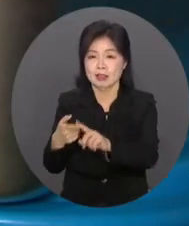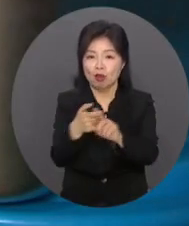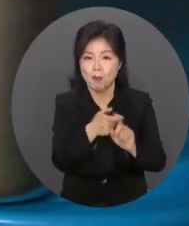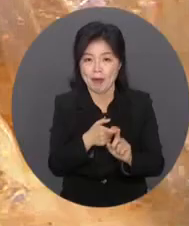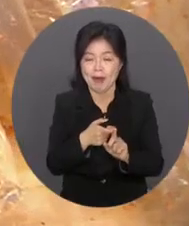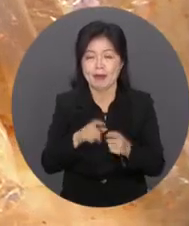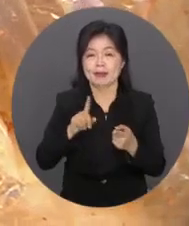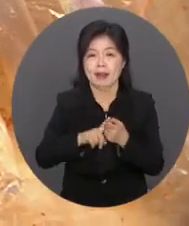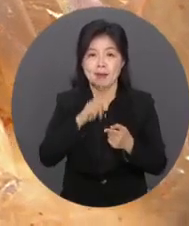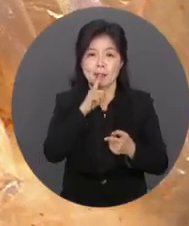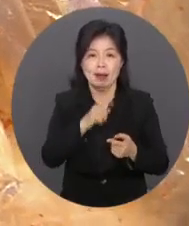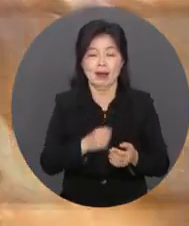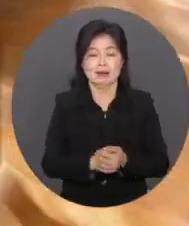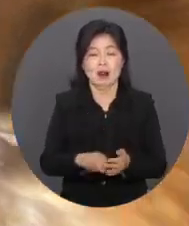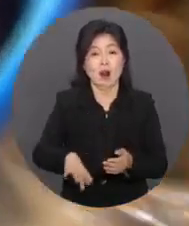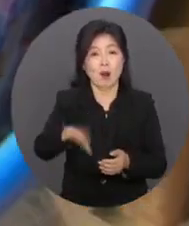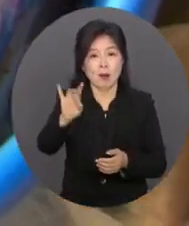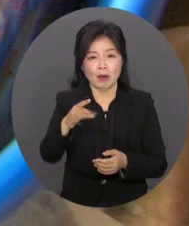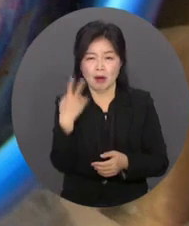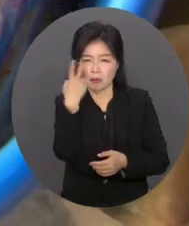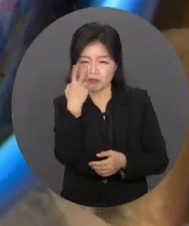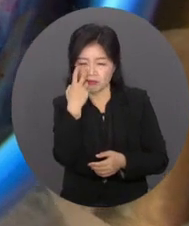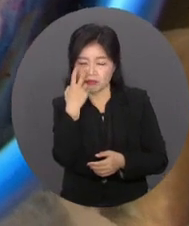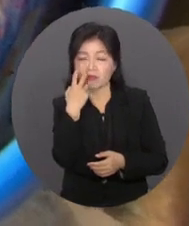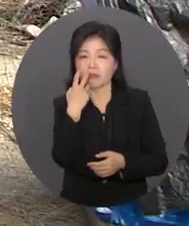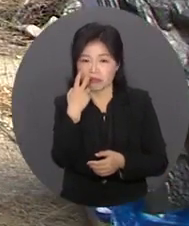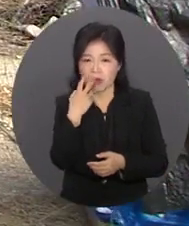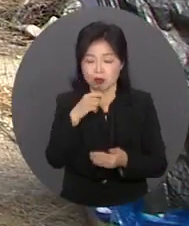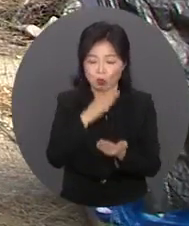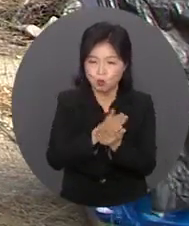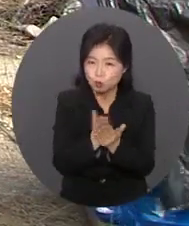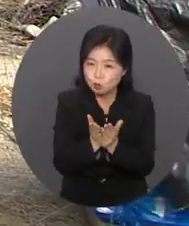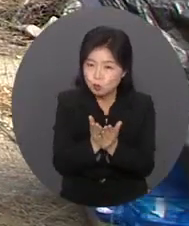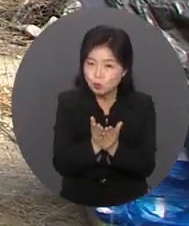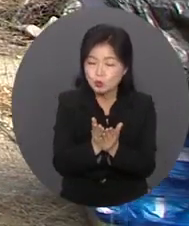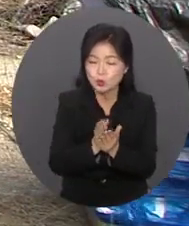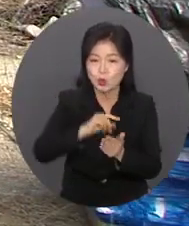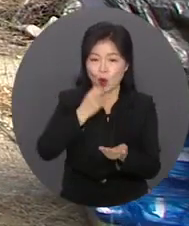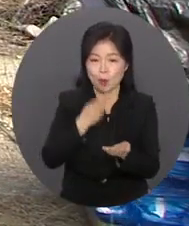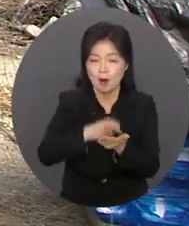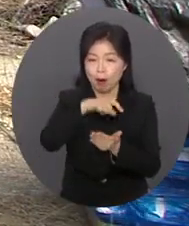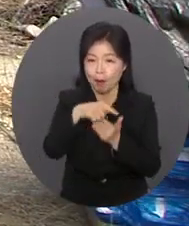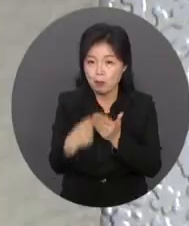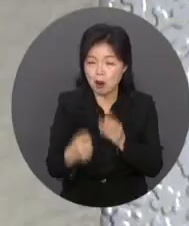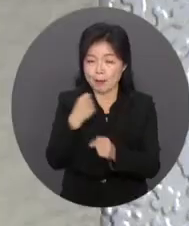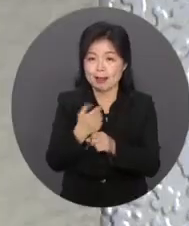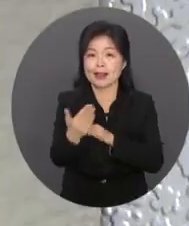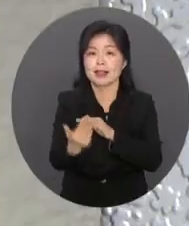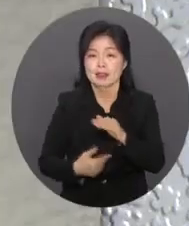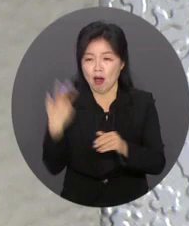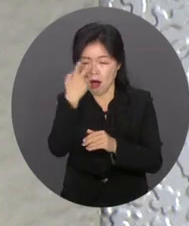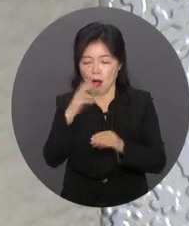대책을 약속했습니다 우선 단속과 품목에 대한 약관 개정이 되기까지 단속을 일시 중단하기로 했습니다